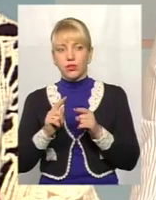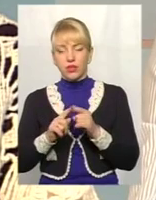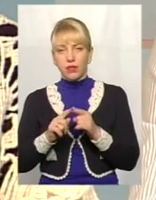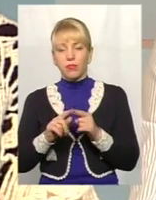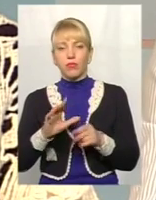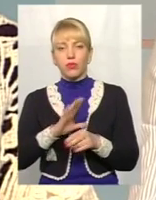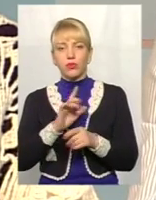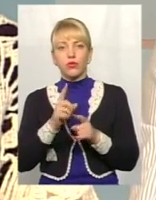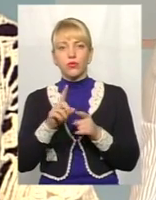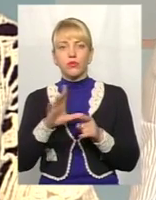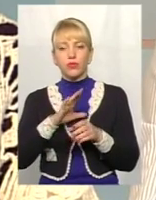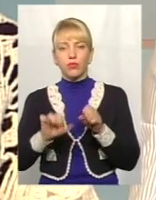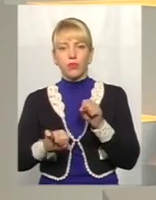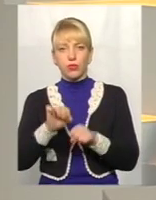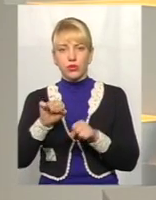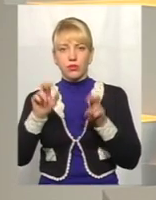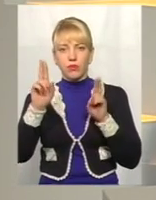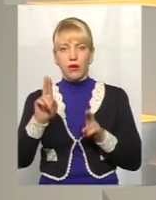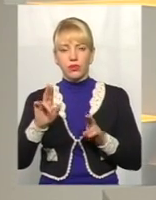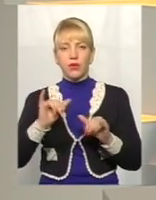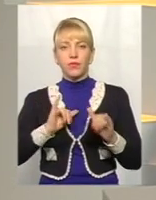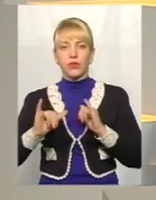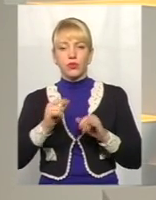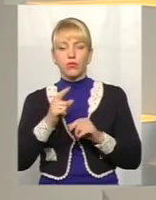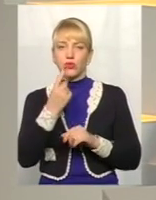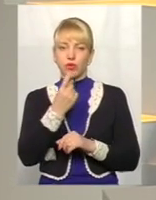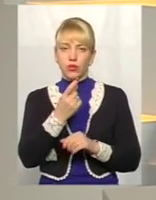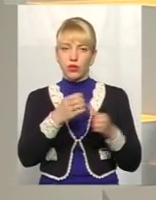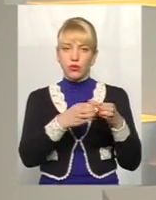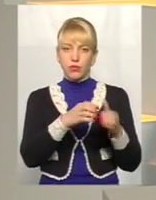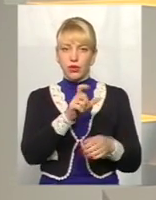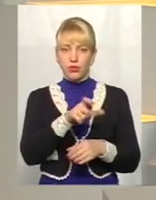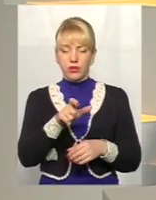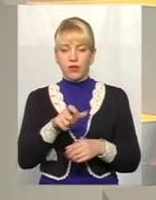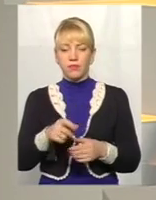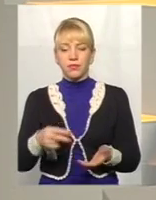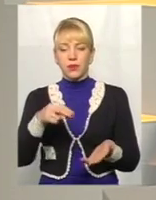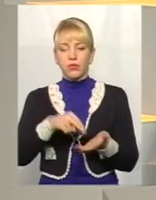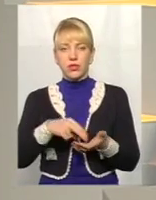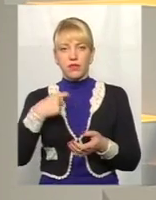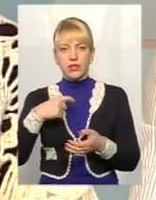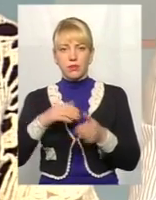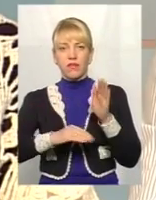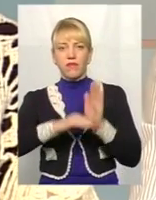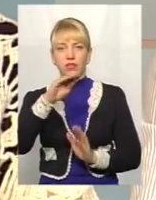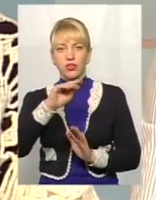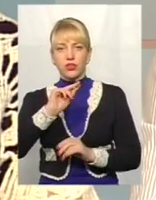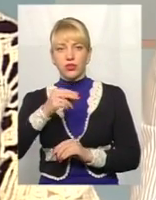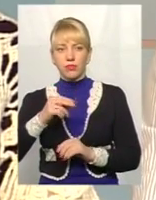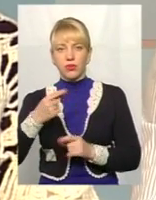тому, що було порушено правило толерантності. Тому що одні люди, група людей, поставили себе вище за інших людей,